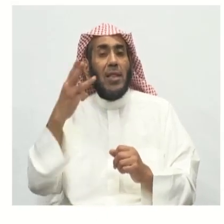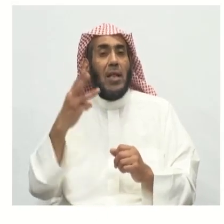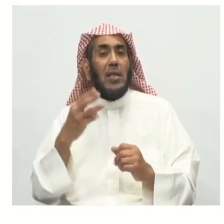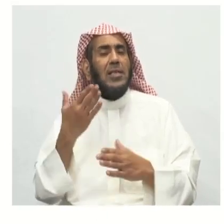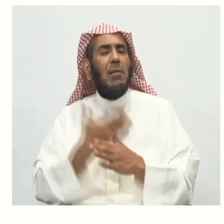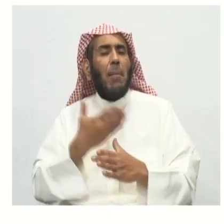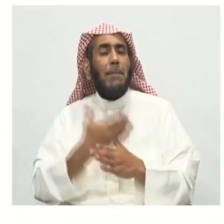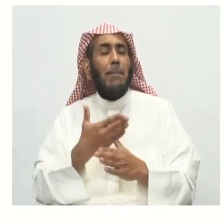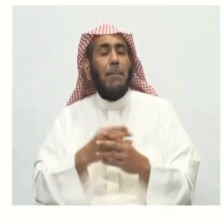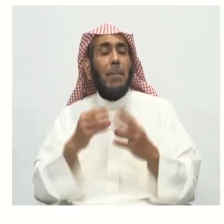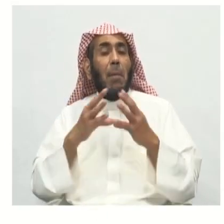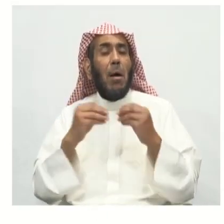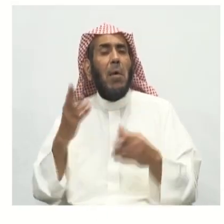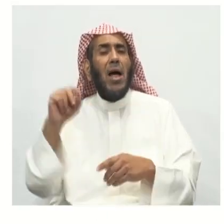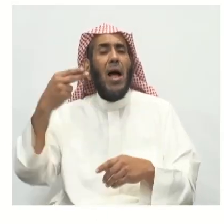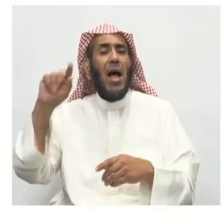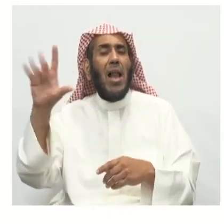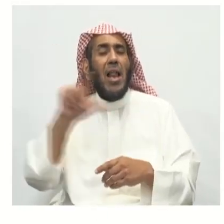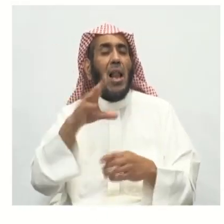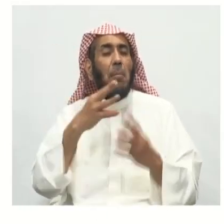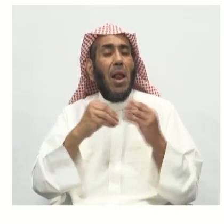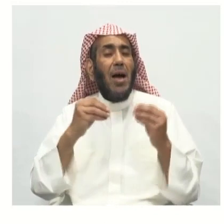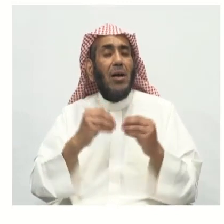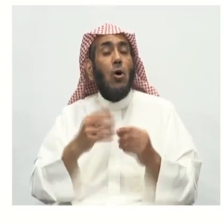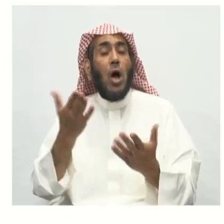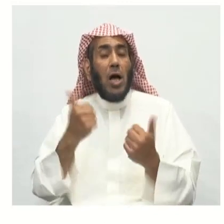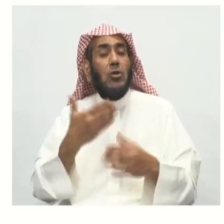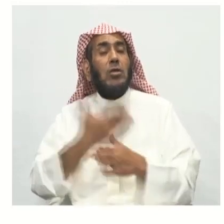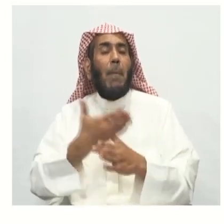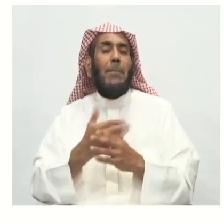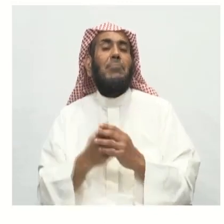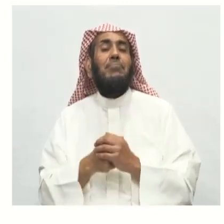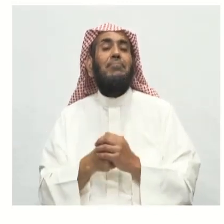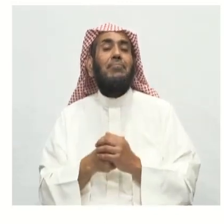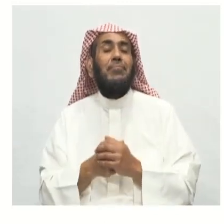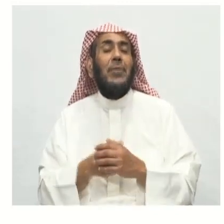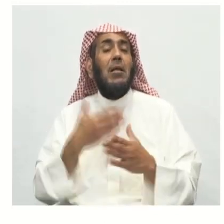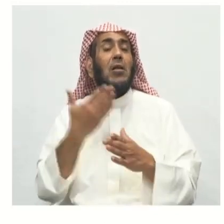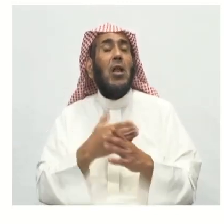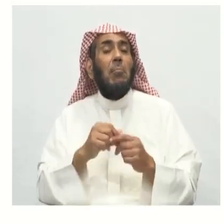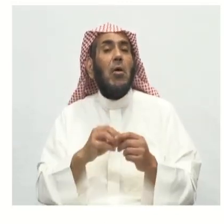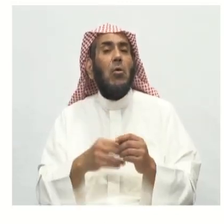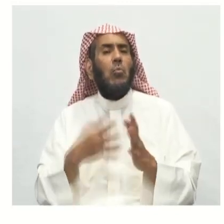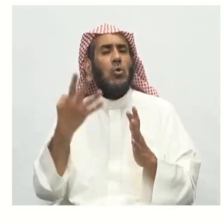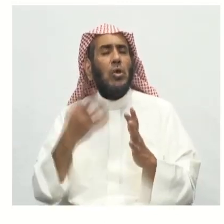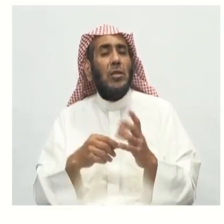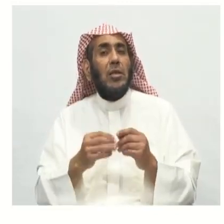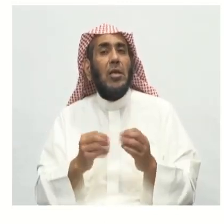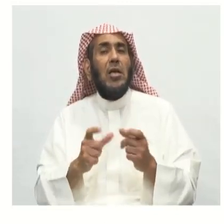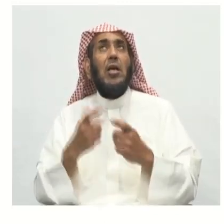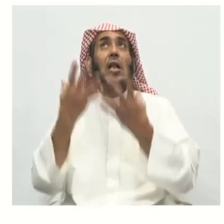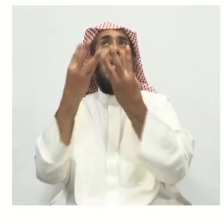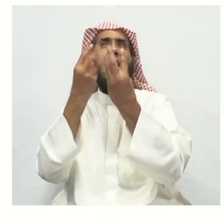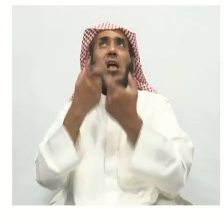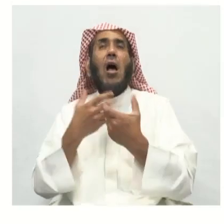علل ما معنى علل ممتاز يعني اذكر السبب علل لم مشروعيه الاستعاذه بالله